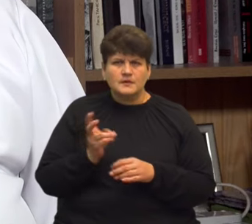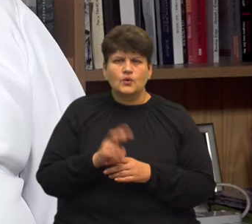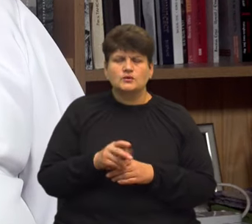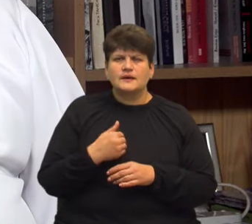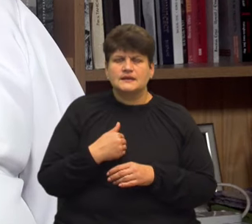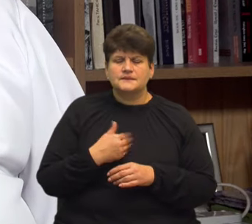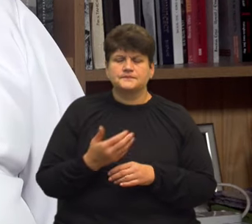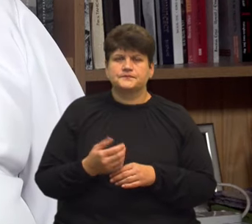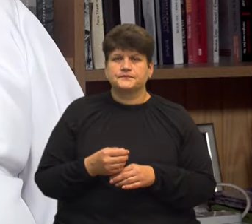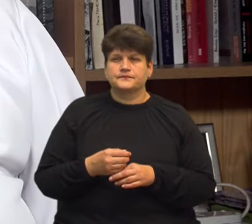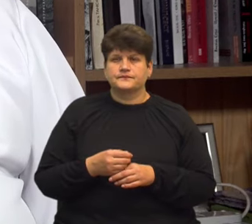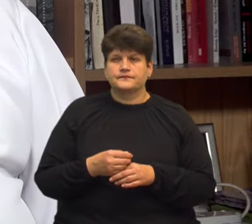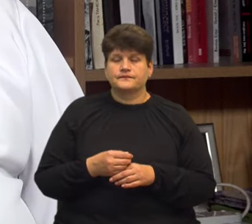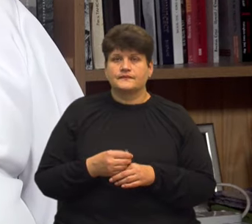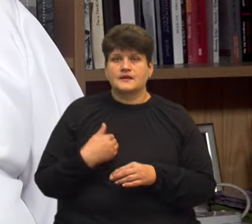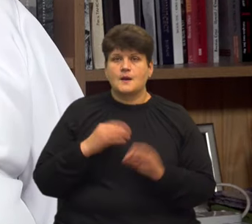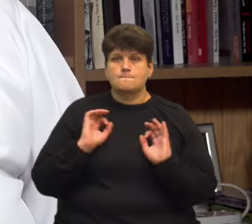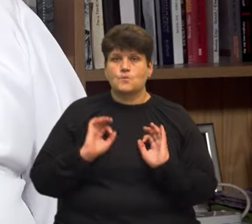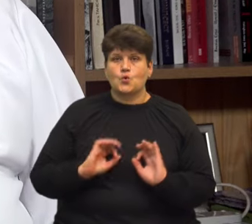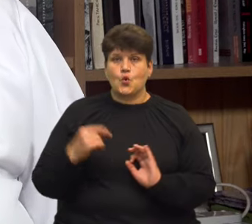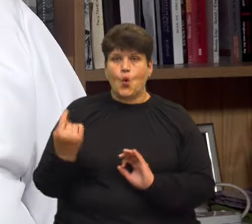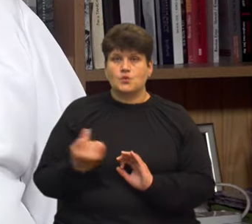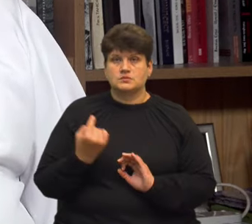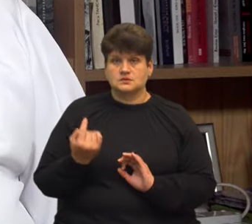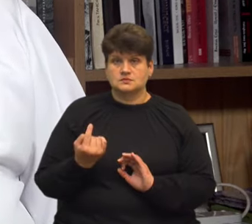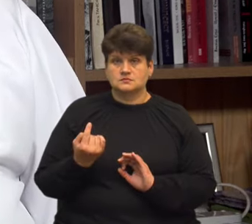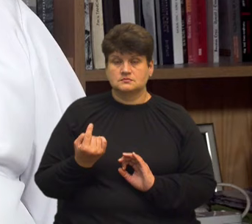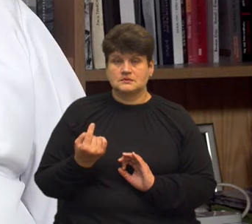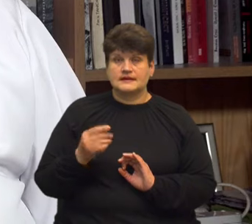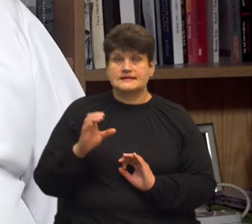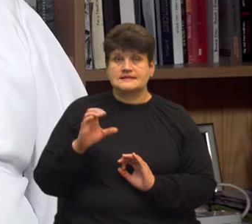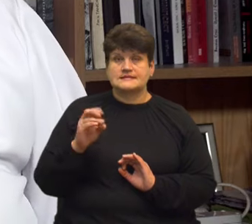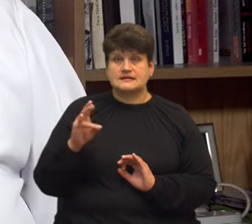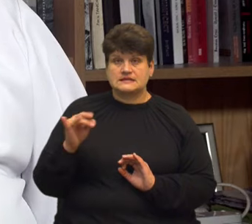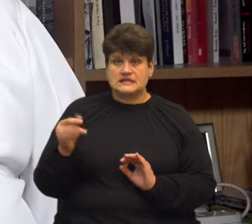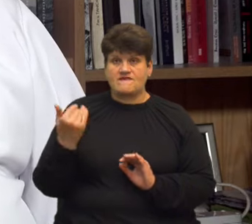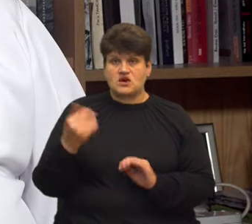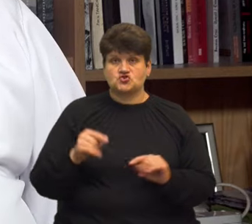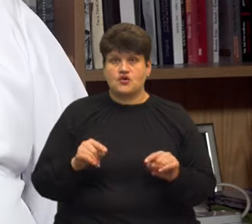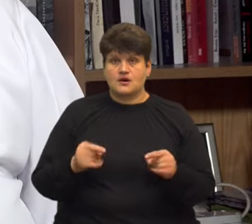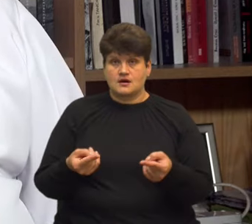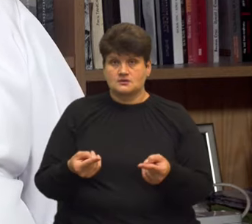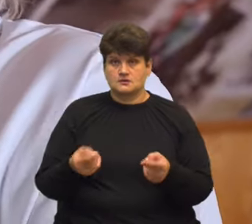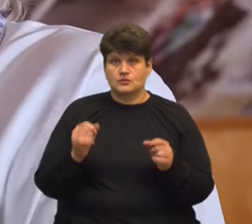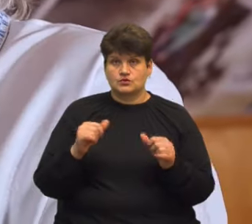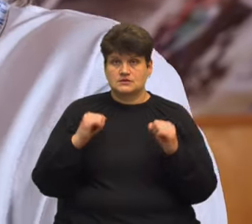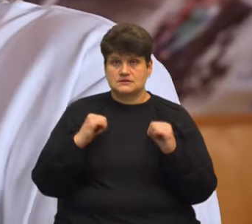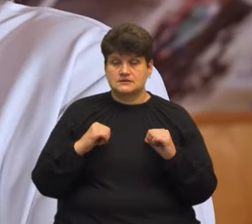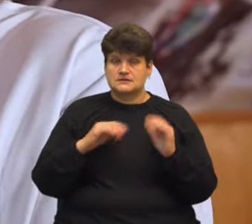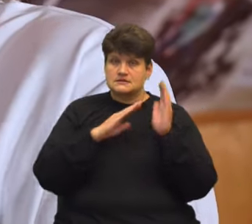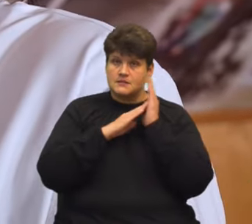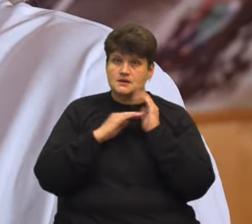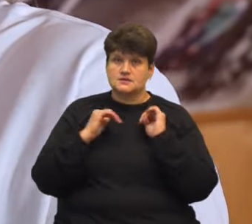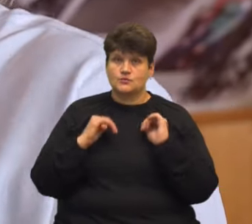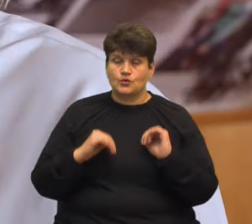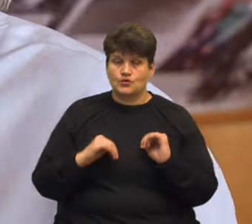Я прокурор області, є то санкція на ваш арест. Так що можете спати спокійно. У радянських